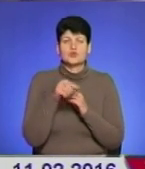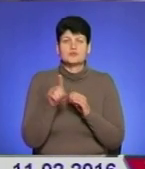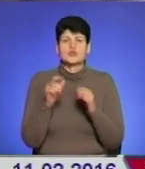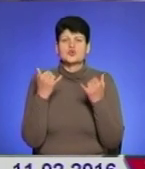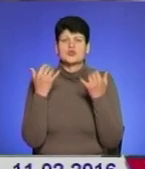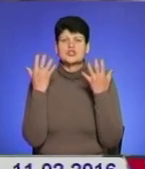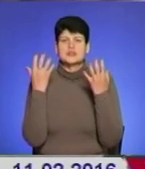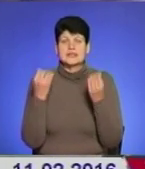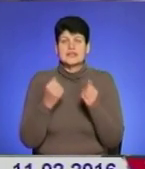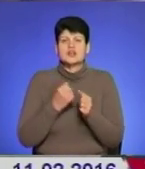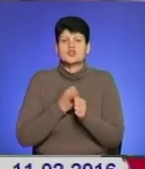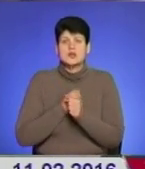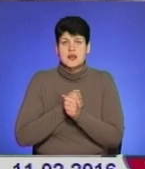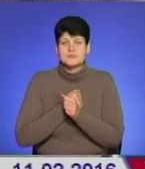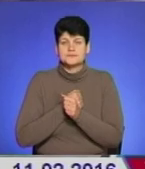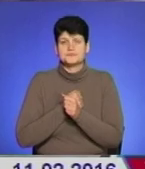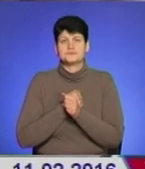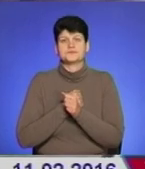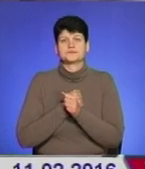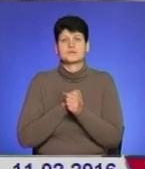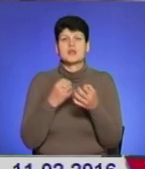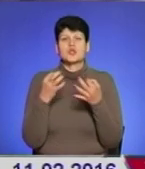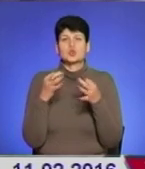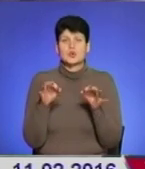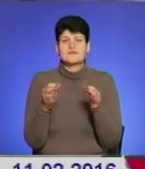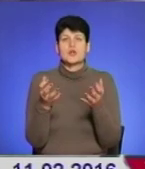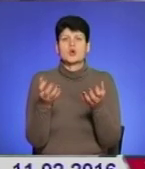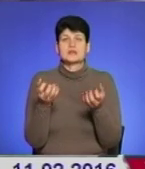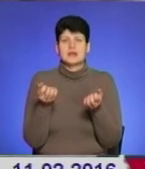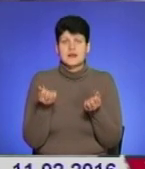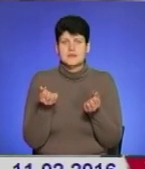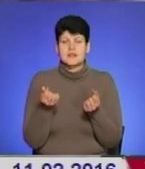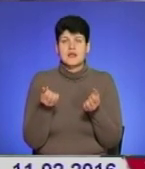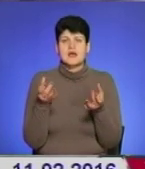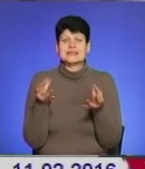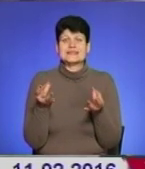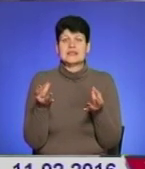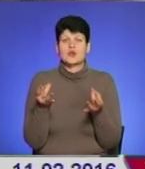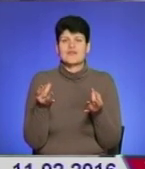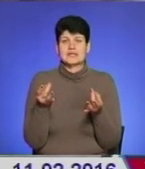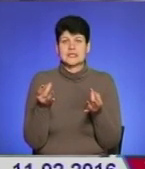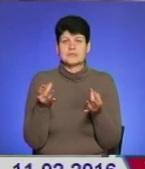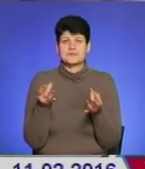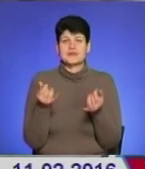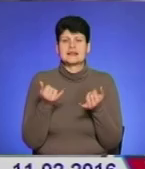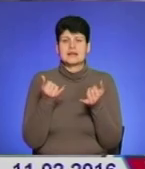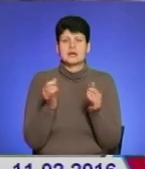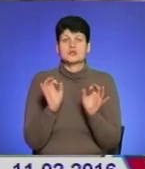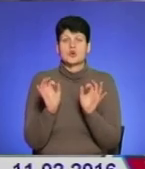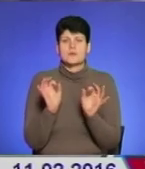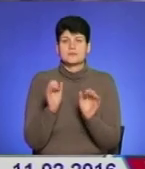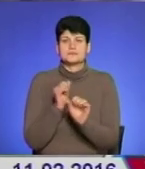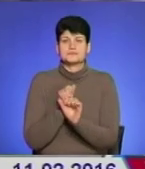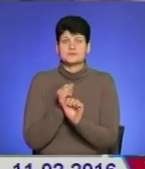день, на жаль, дозвіл отримали, але сировини для нормального